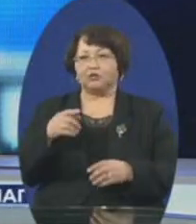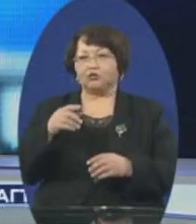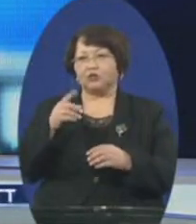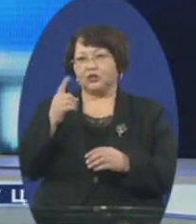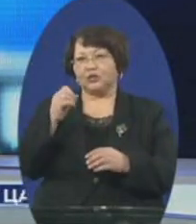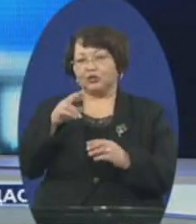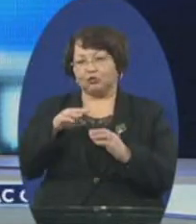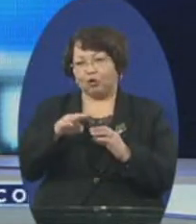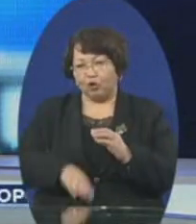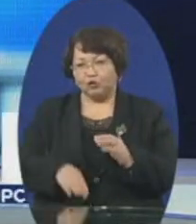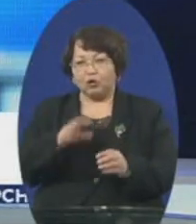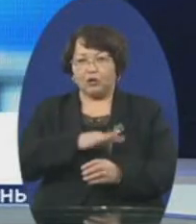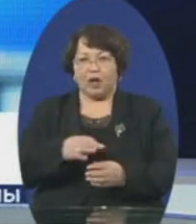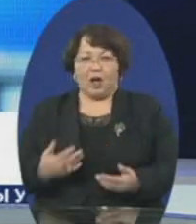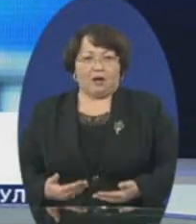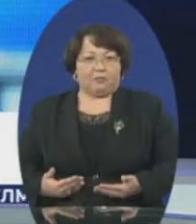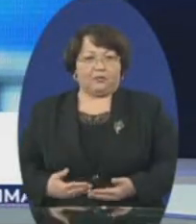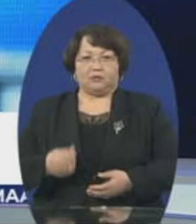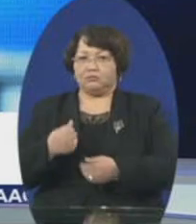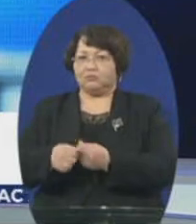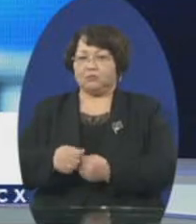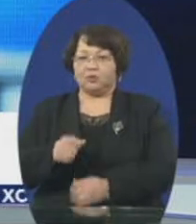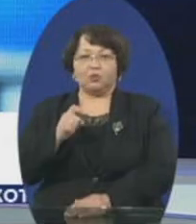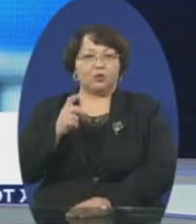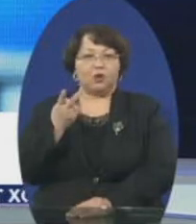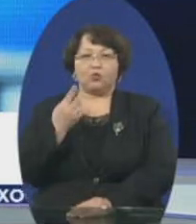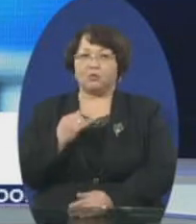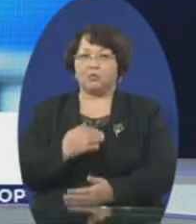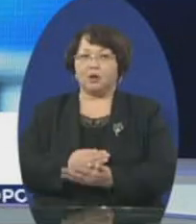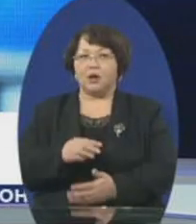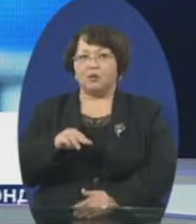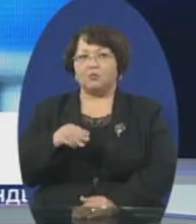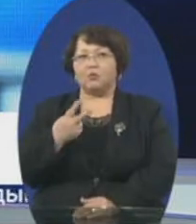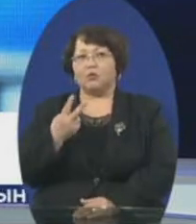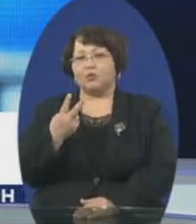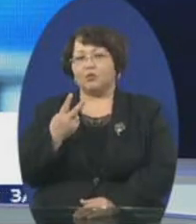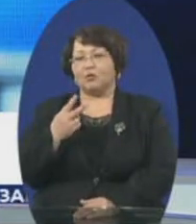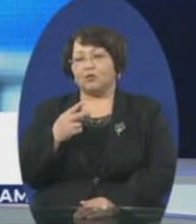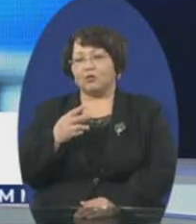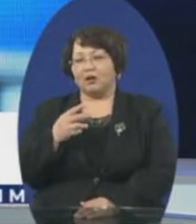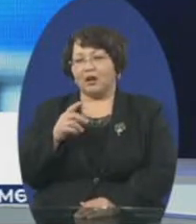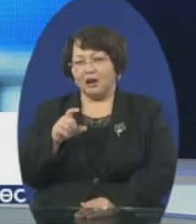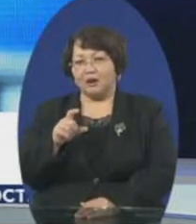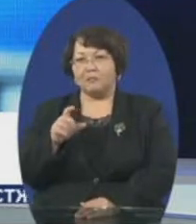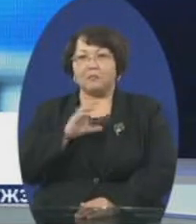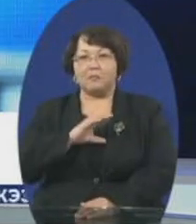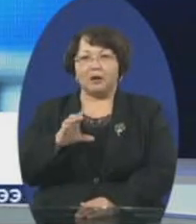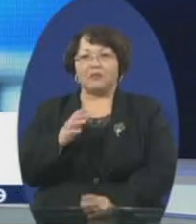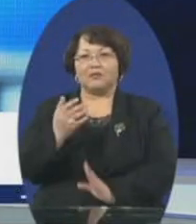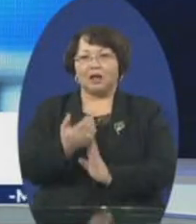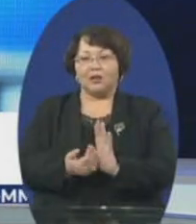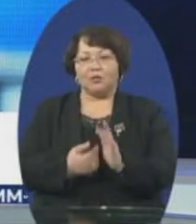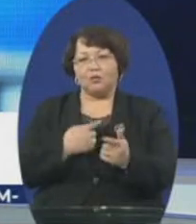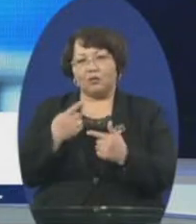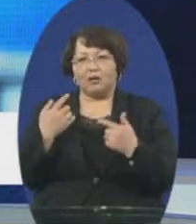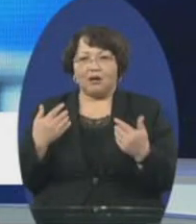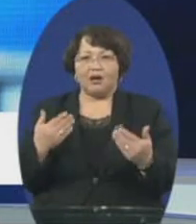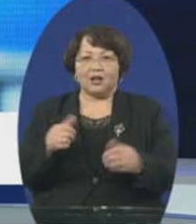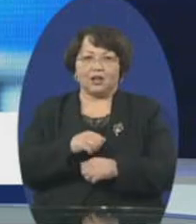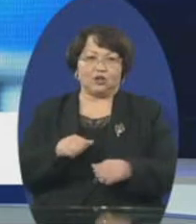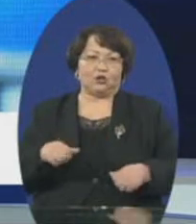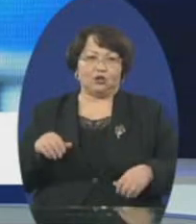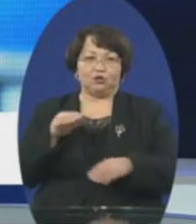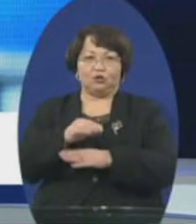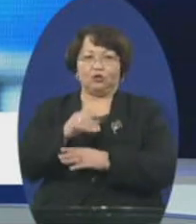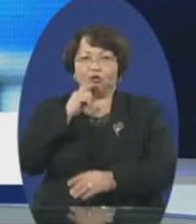нь амьдралд хүрэлцэхгүй байгааг Монголын үйлдвэрчний хэвлэлийн энэ оны тайлангийн хурлын үеэр иргэдийн төлөөлөл хэлж байлаа. Энэхүү хурлда Монгол Улсын ерөнхий сайд Оюун